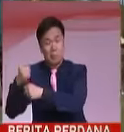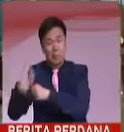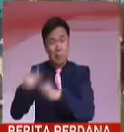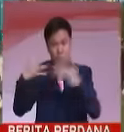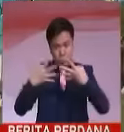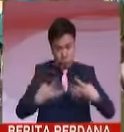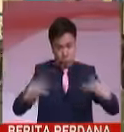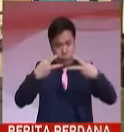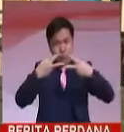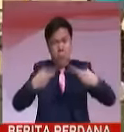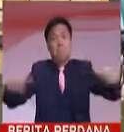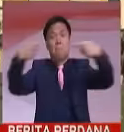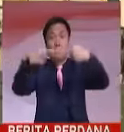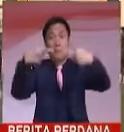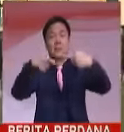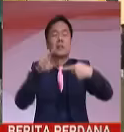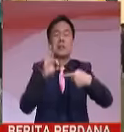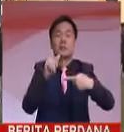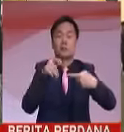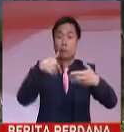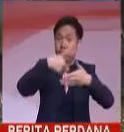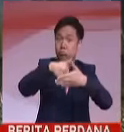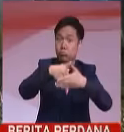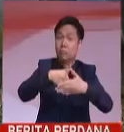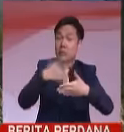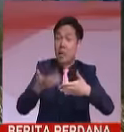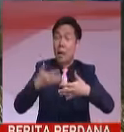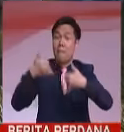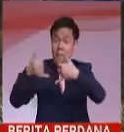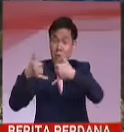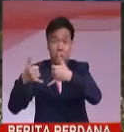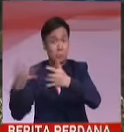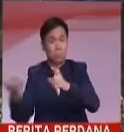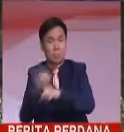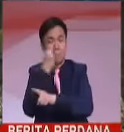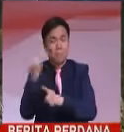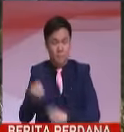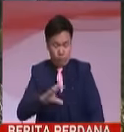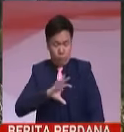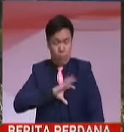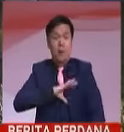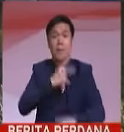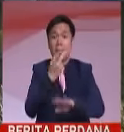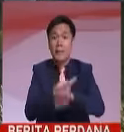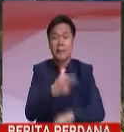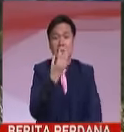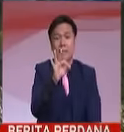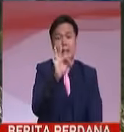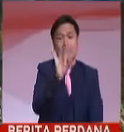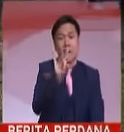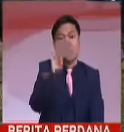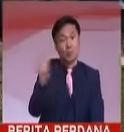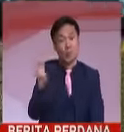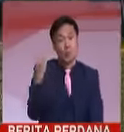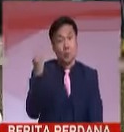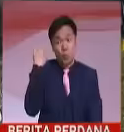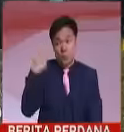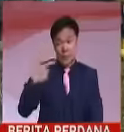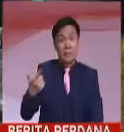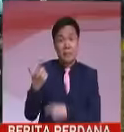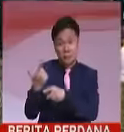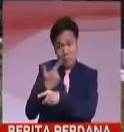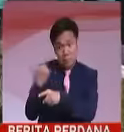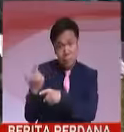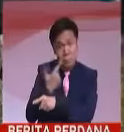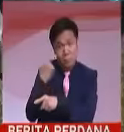edisi sampai-sampai 8 selain membantu Malaysia meraih tingkat perak dalam substansi 1187 sewaktu bergelar culasi